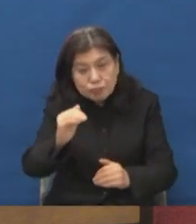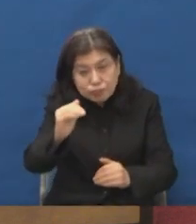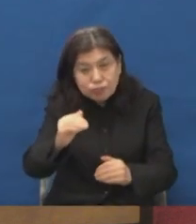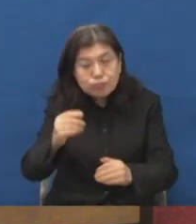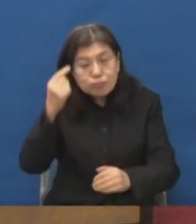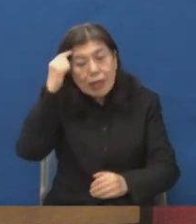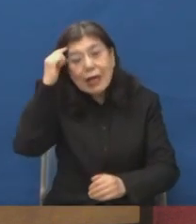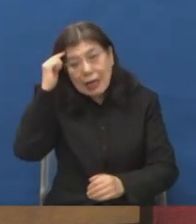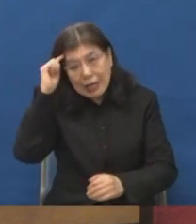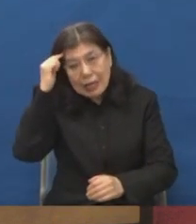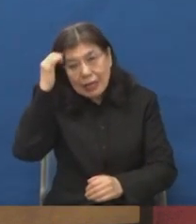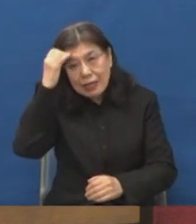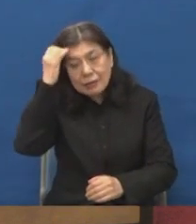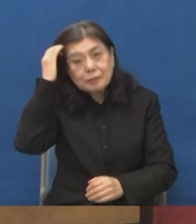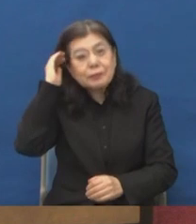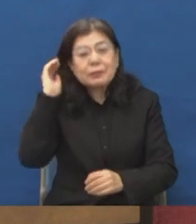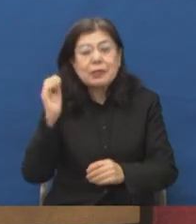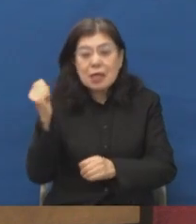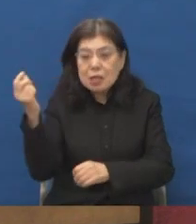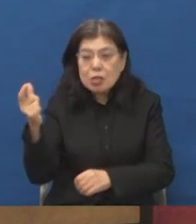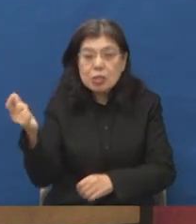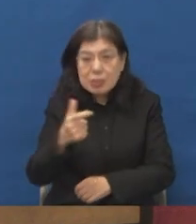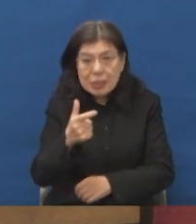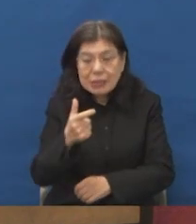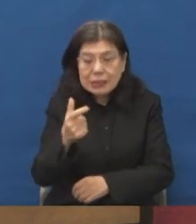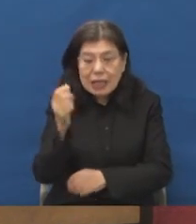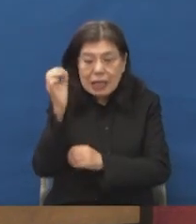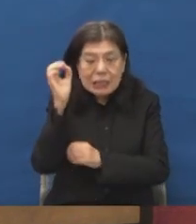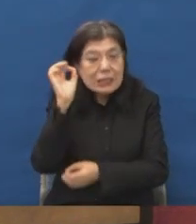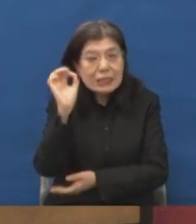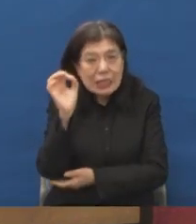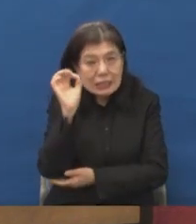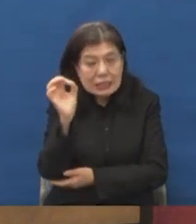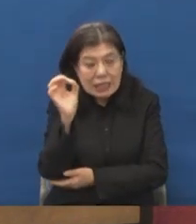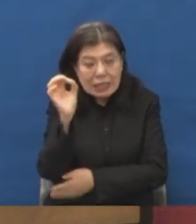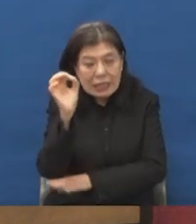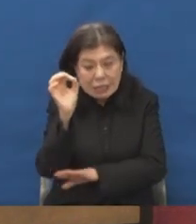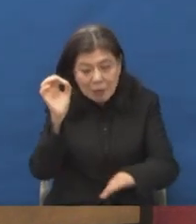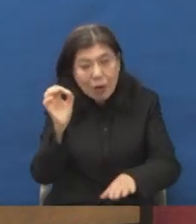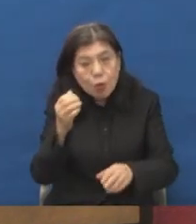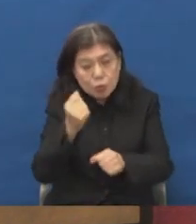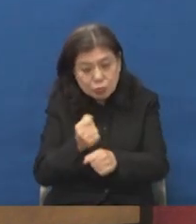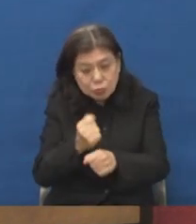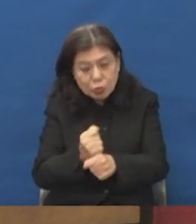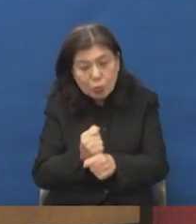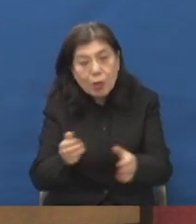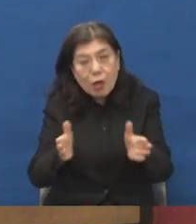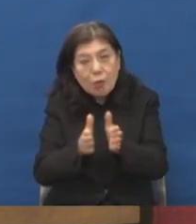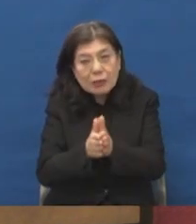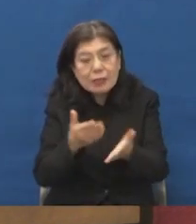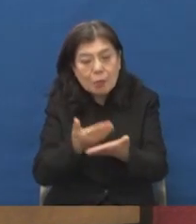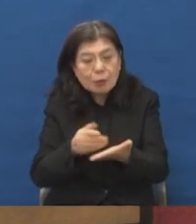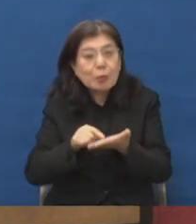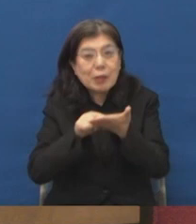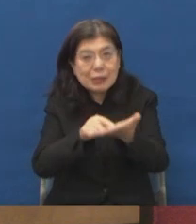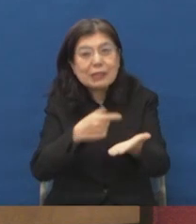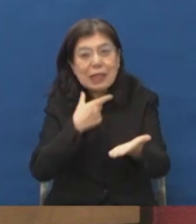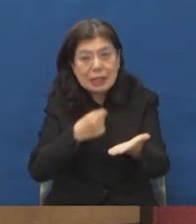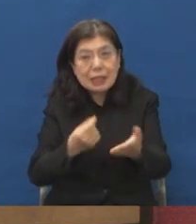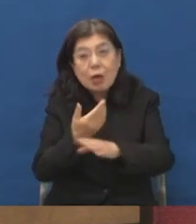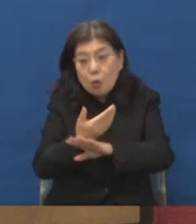していき、強い財政基盤を確立することを併せて求めておきます。ほか、いくつか